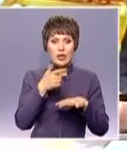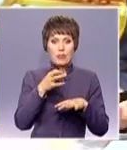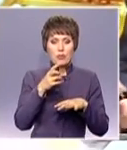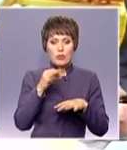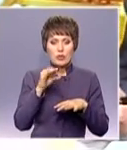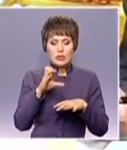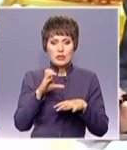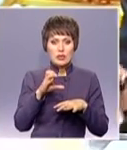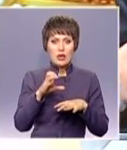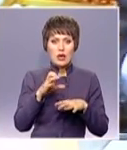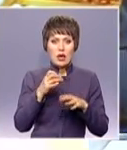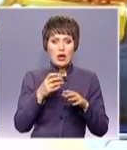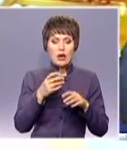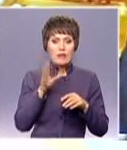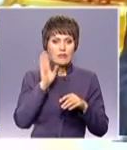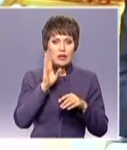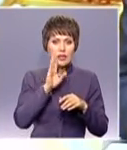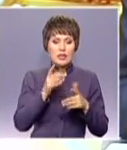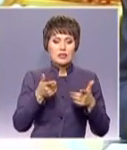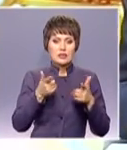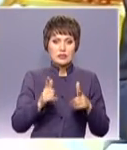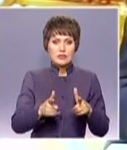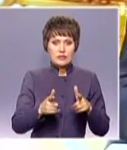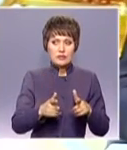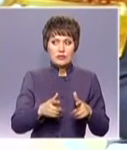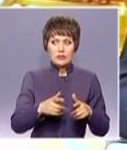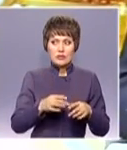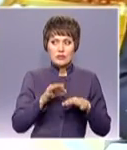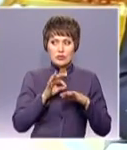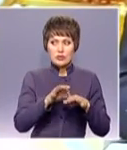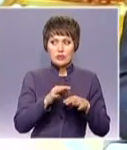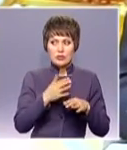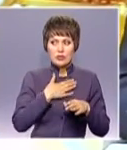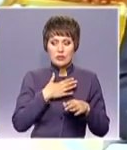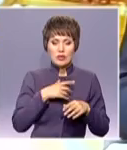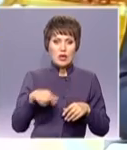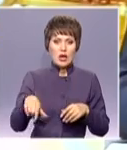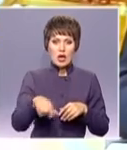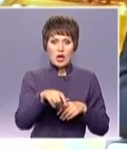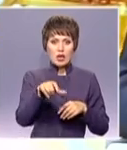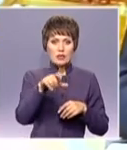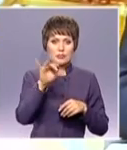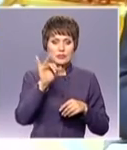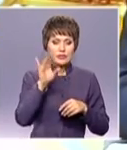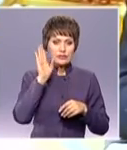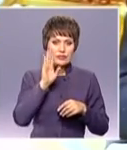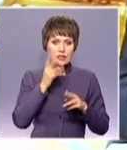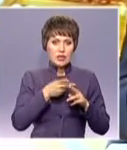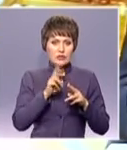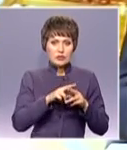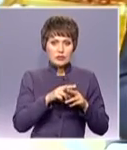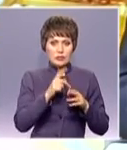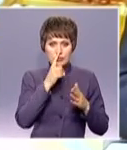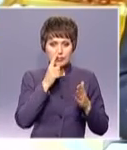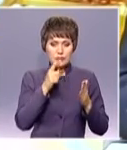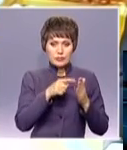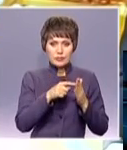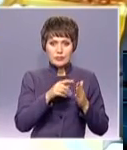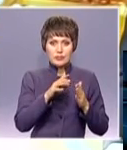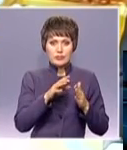которая естественно идет у нас по нашим рекам, и вода, которая поступает вот в